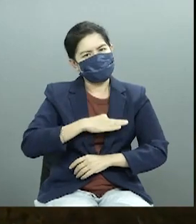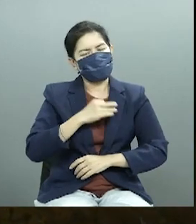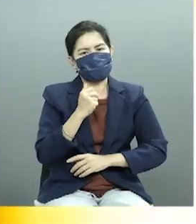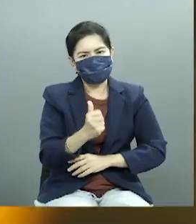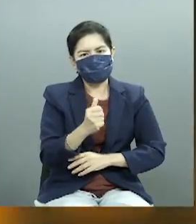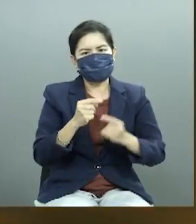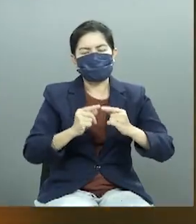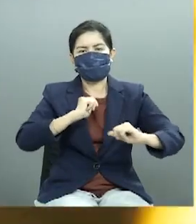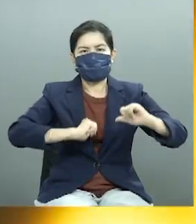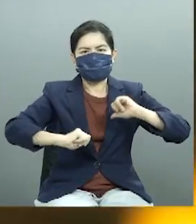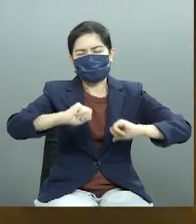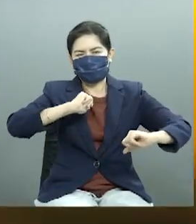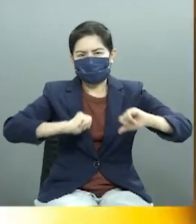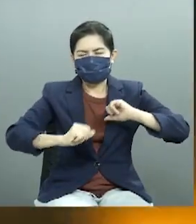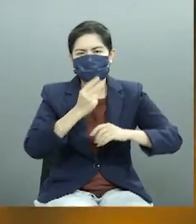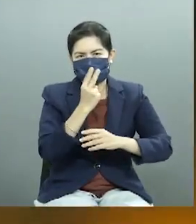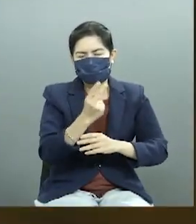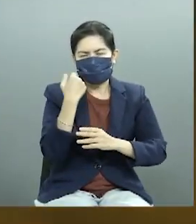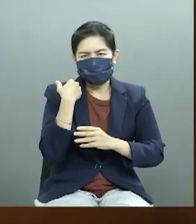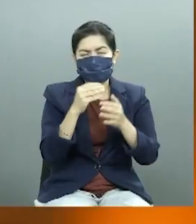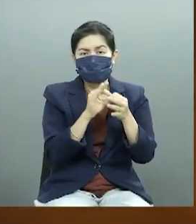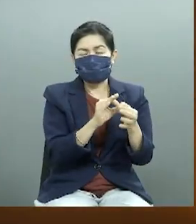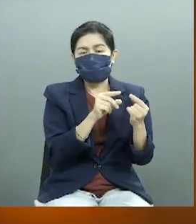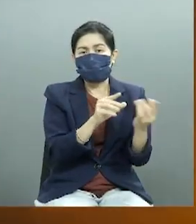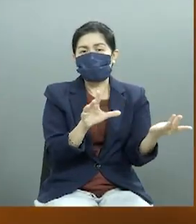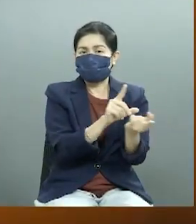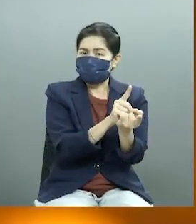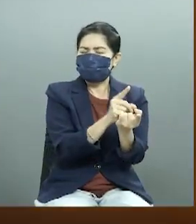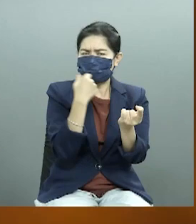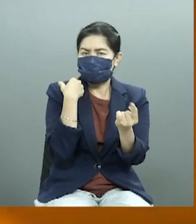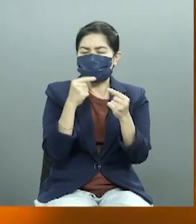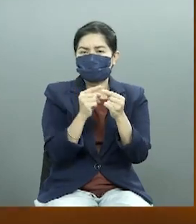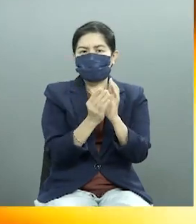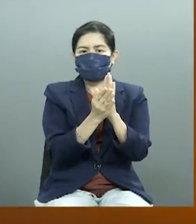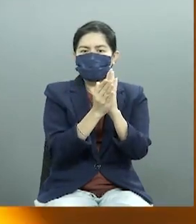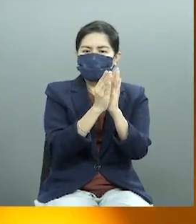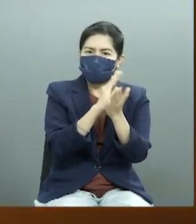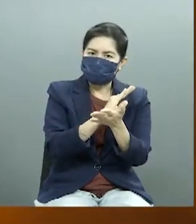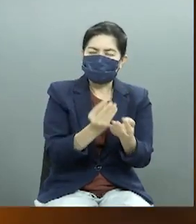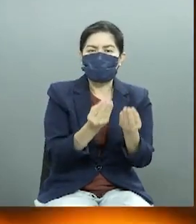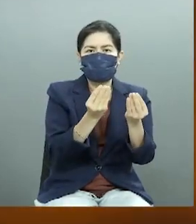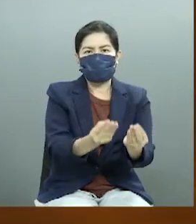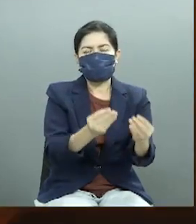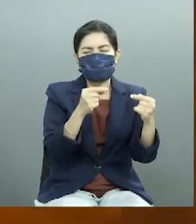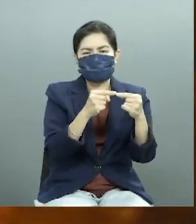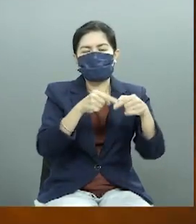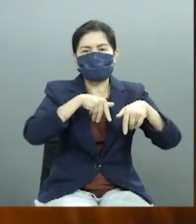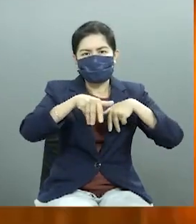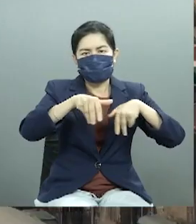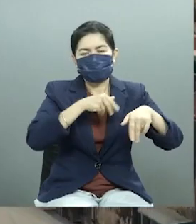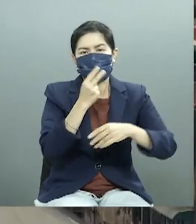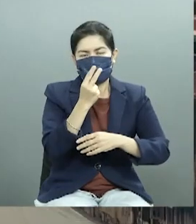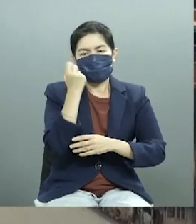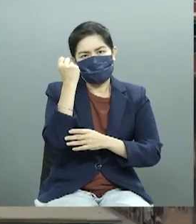มียดละไมทุกมิติเนาะก็คือว่าใช้วัฒนธรรมเนี่ยเป็นการสร้างความเข้าใจอันดีของมนุษย์จริงๆนะคะ